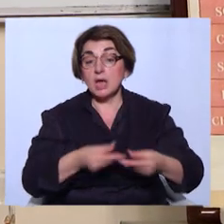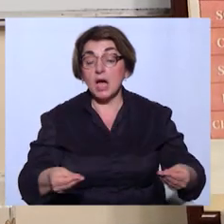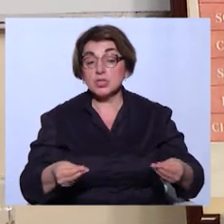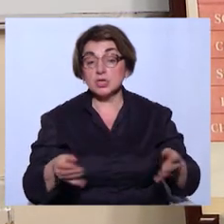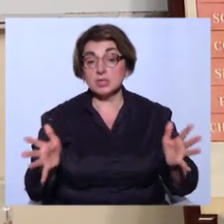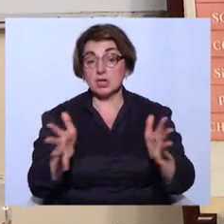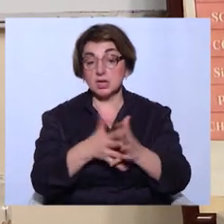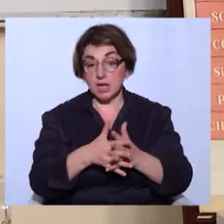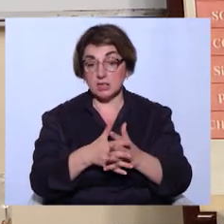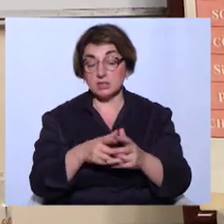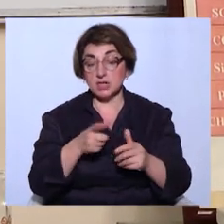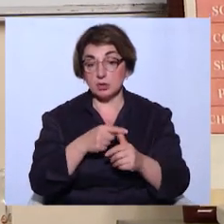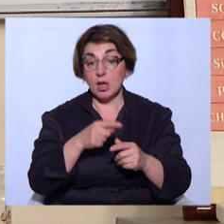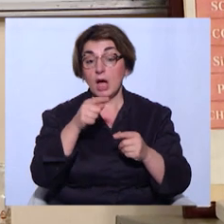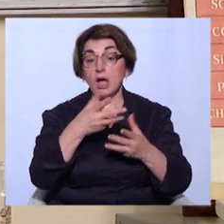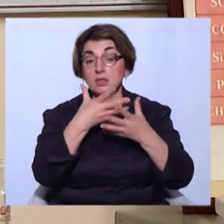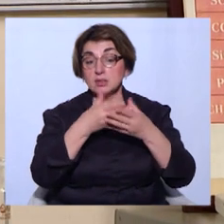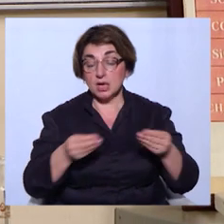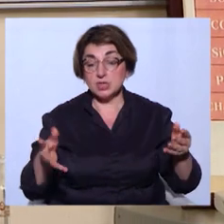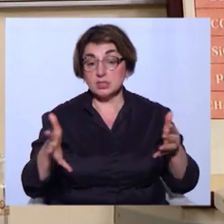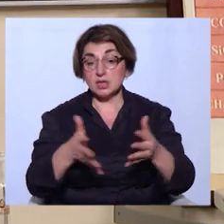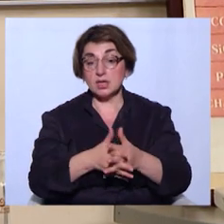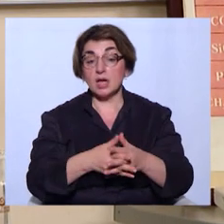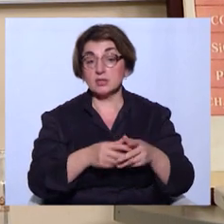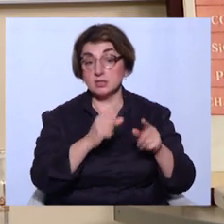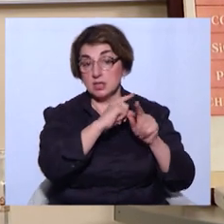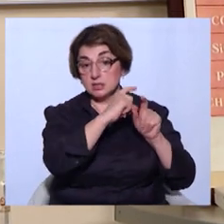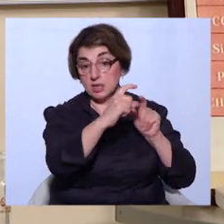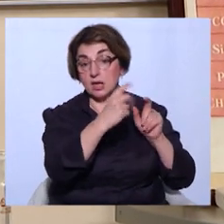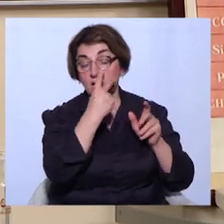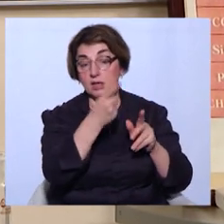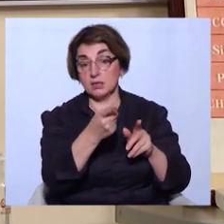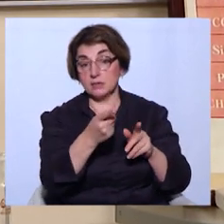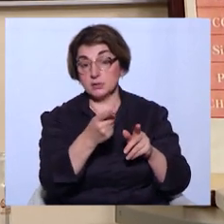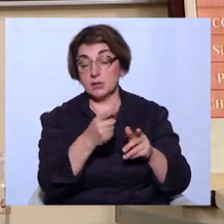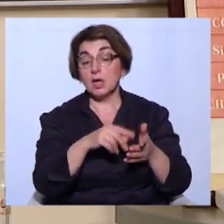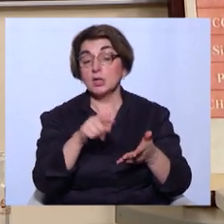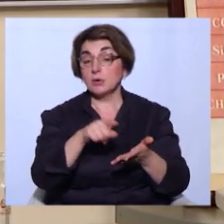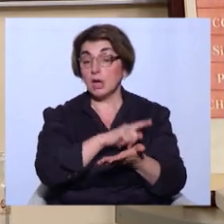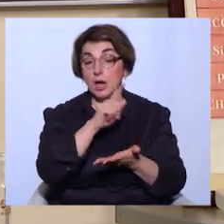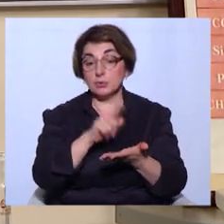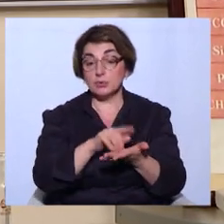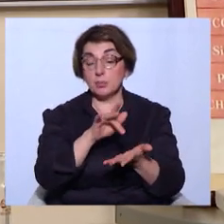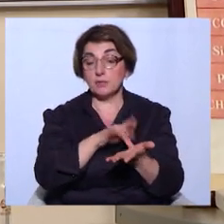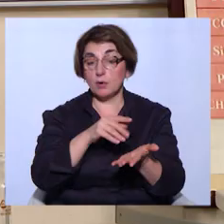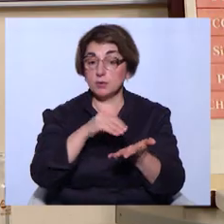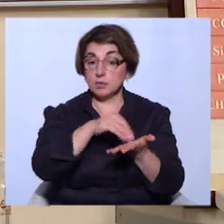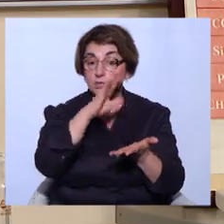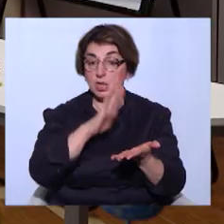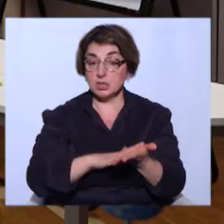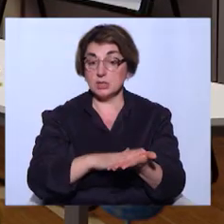დაშლის რეაქციის სახეც ზოგადი ჩანაწერით წარმოგიდგინეთ დაფაზე და მინდა რომ როულში